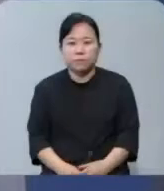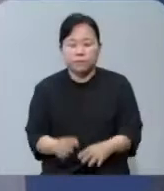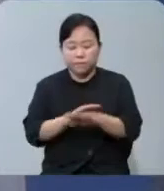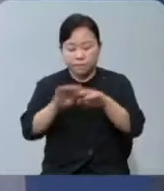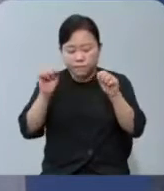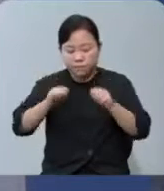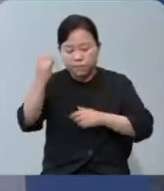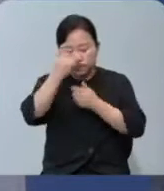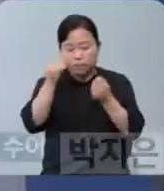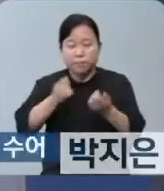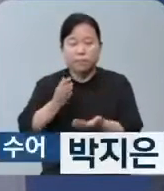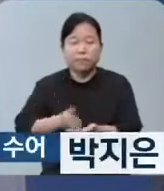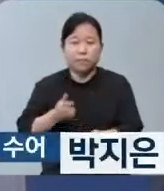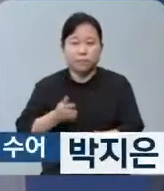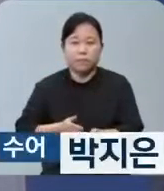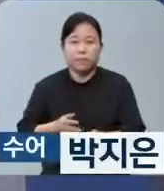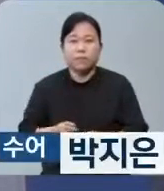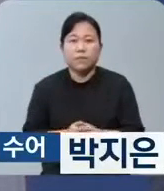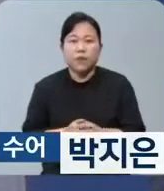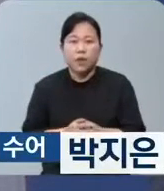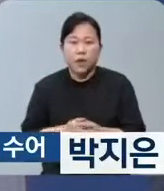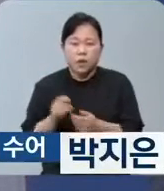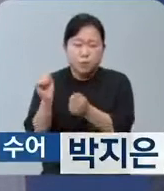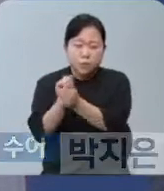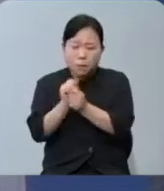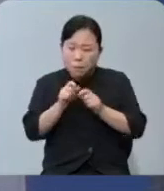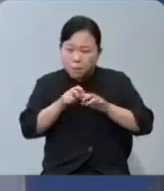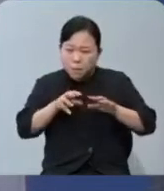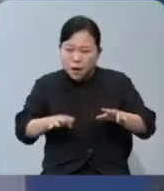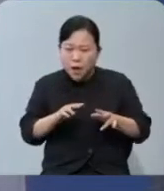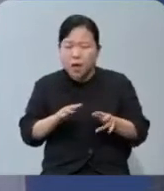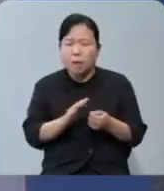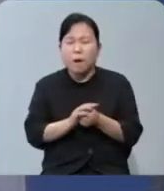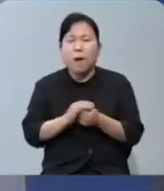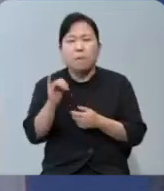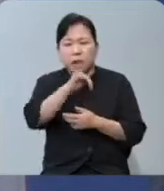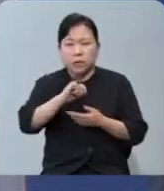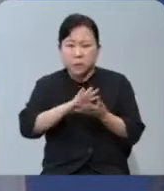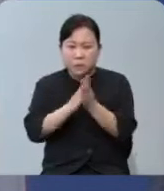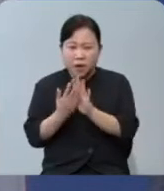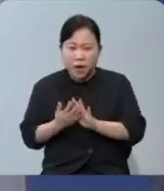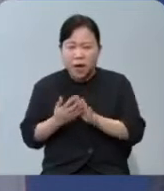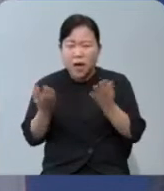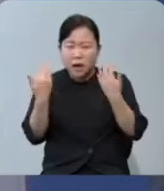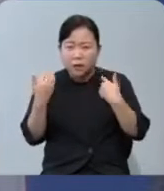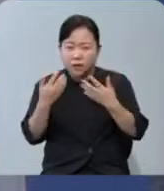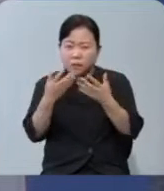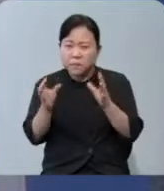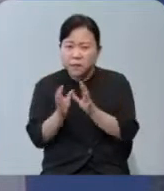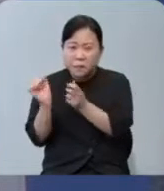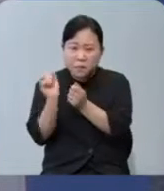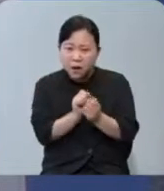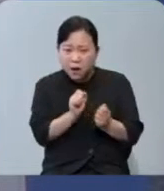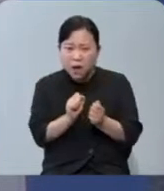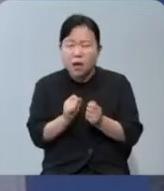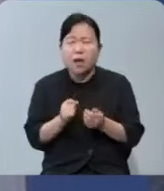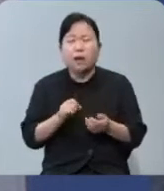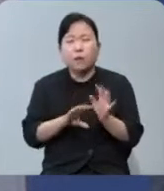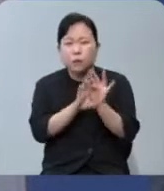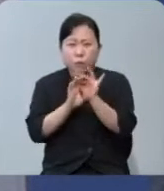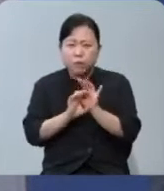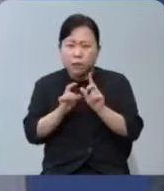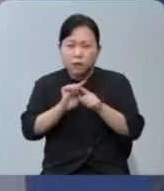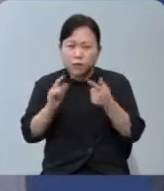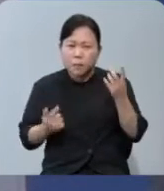안녕하십니까 09:00 충분히 있습니다 연쇄 가벼움과 변이 바이러스 학교 집단 감염 까지 코론 알고 이슈가 갈수록